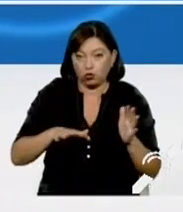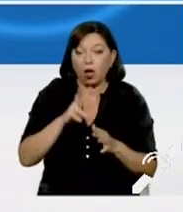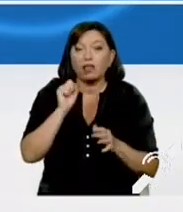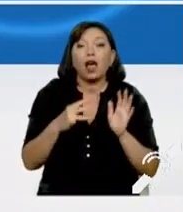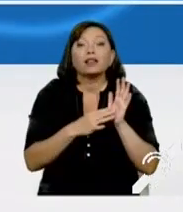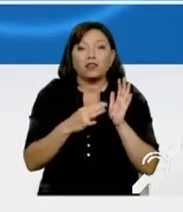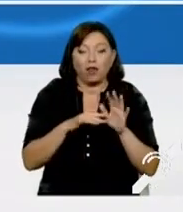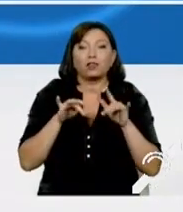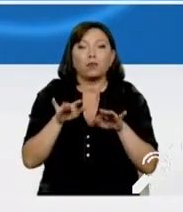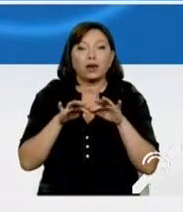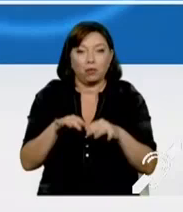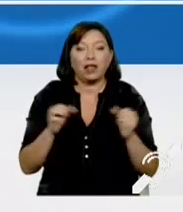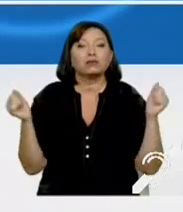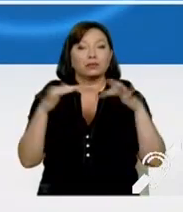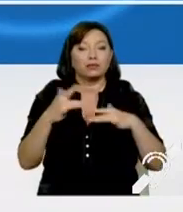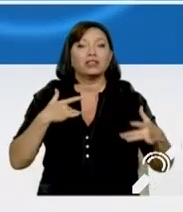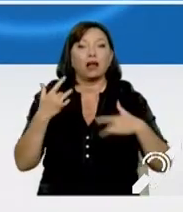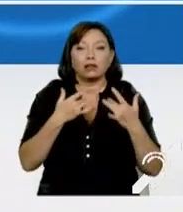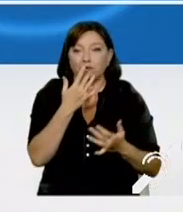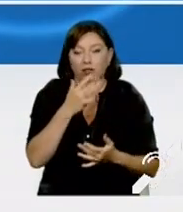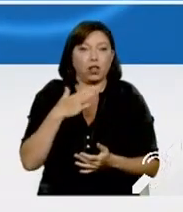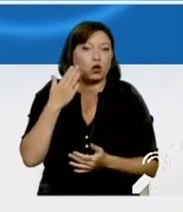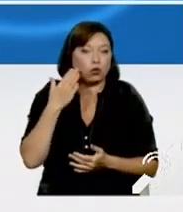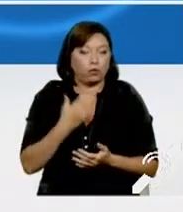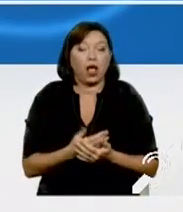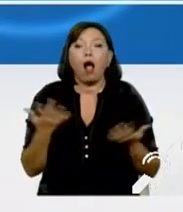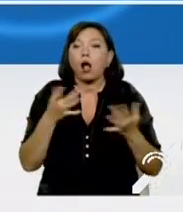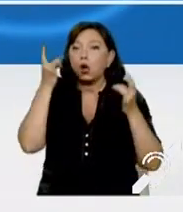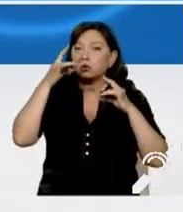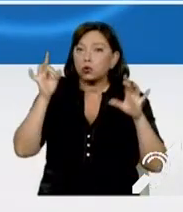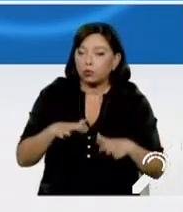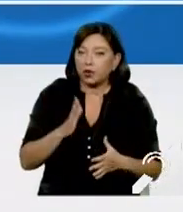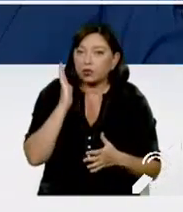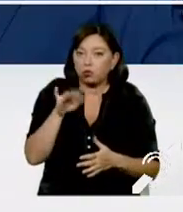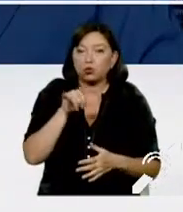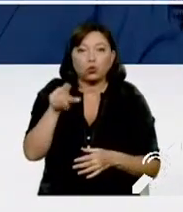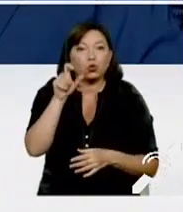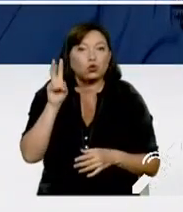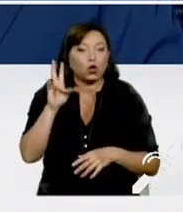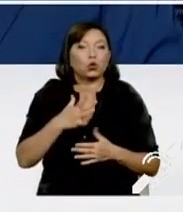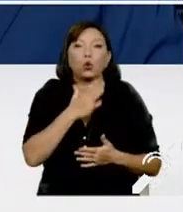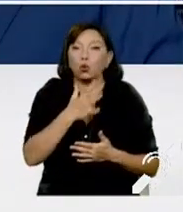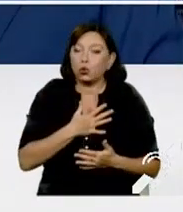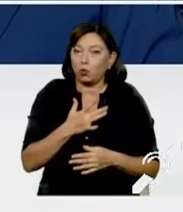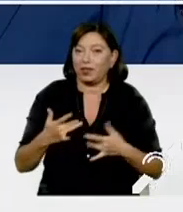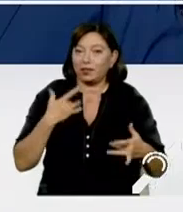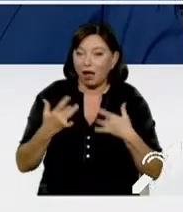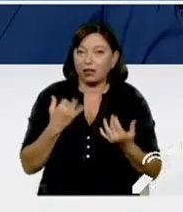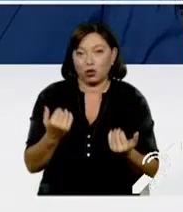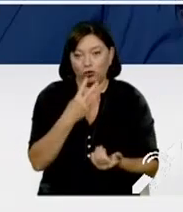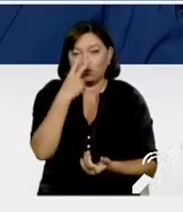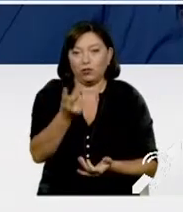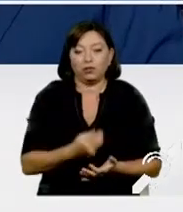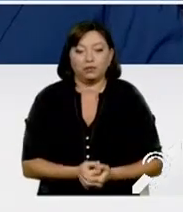cea de-a noua ediție a Reuniunii Teatrelor Naționale Românești. Ce surprize îi așteaptă pe iubitorii de artă, ne spune Natalia Chicu.